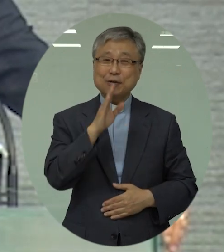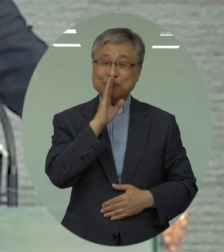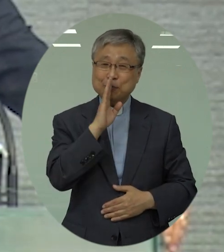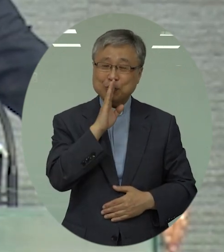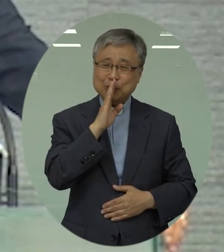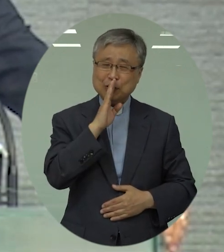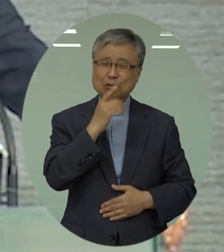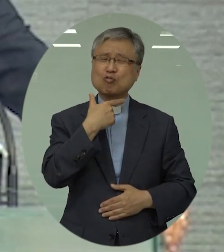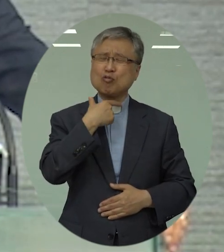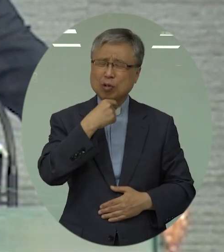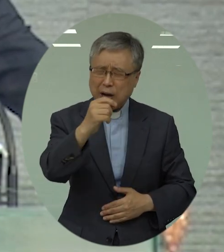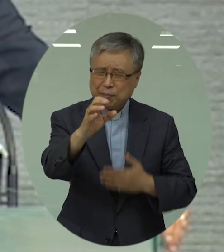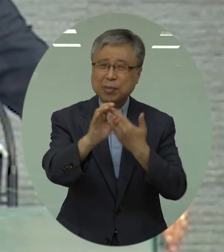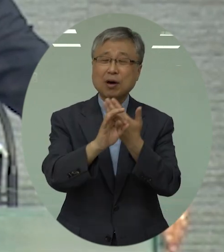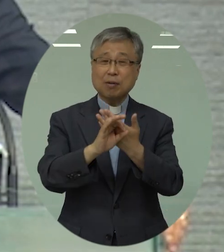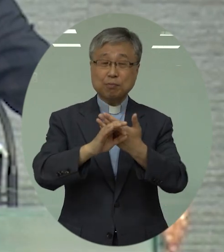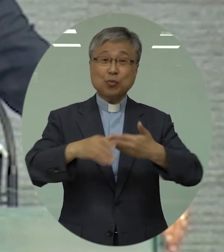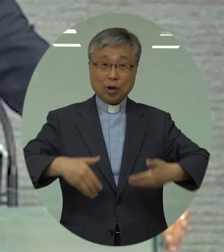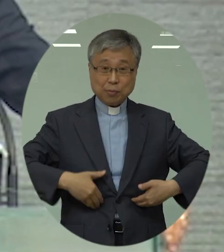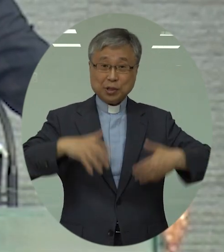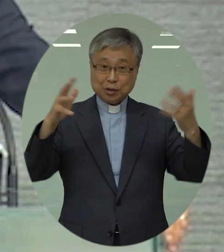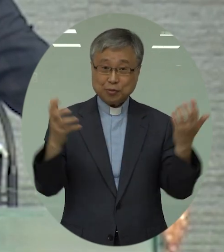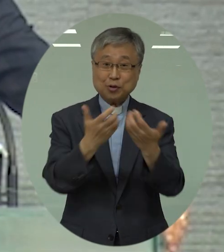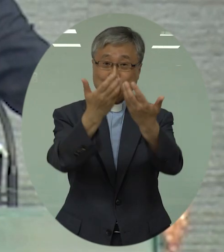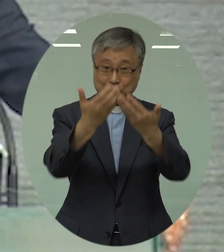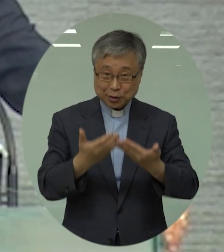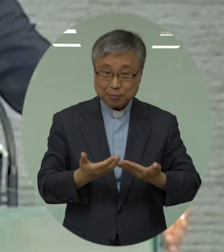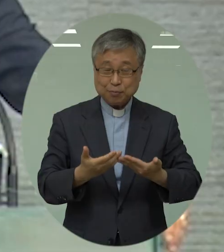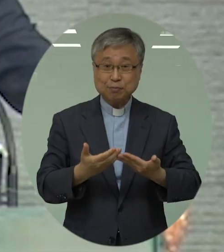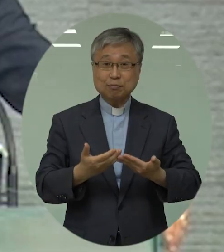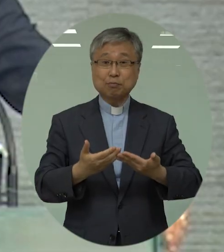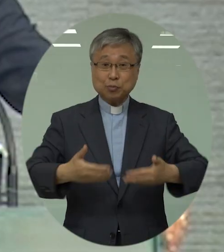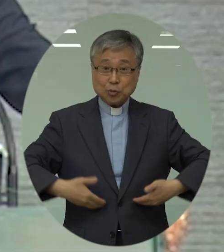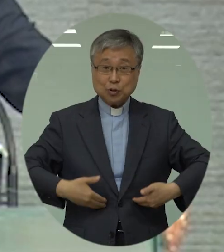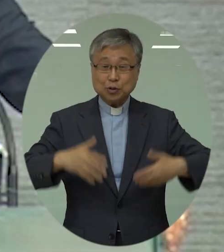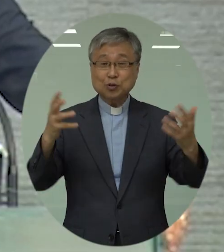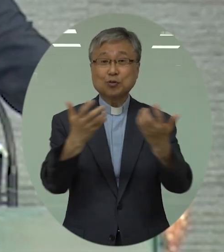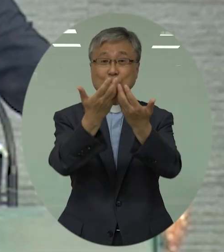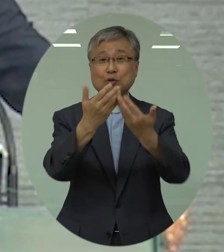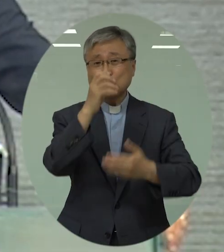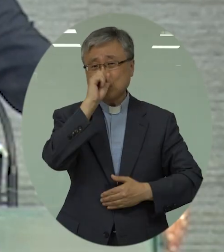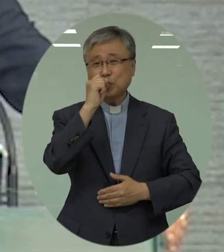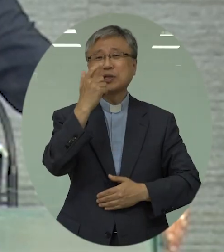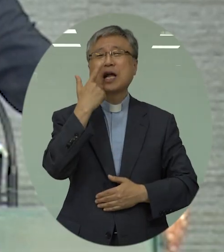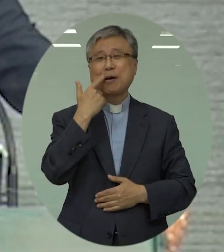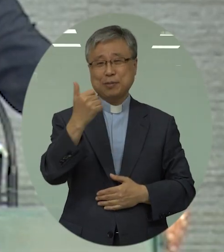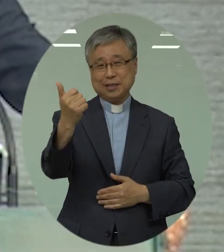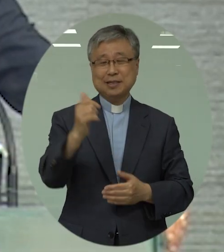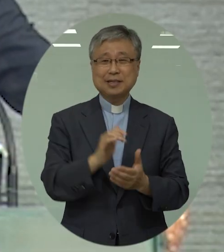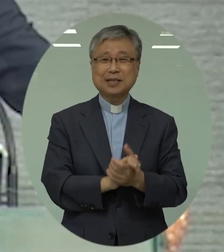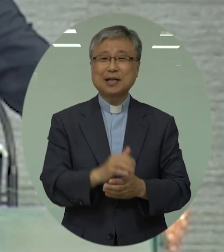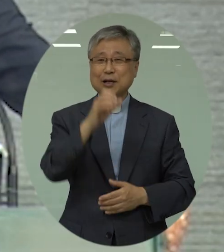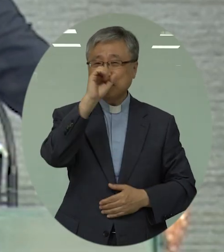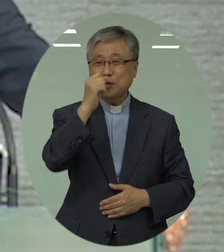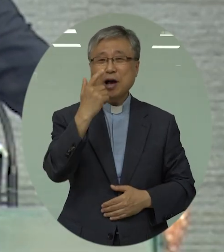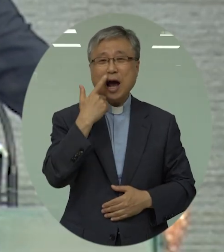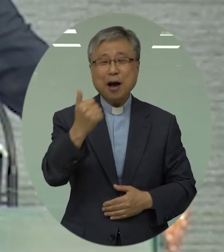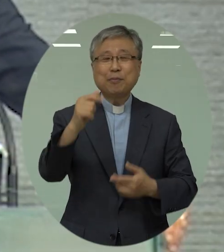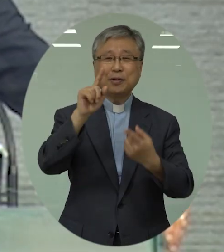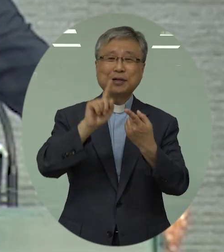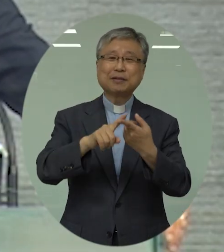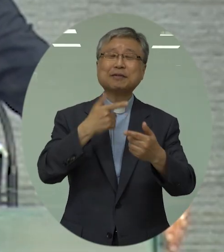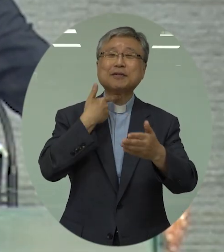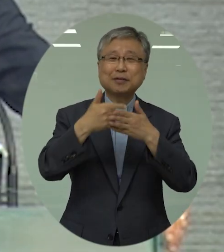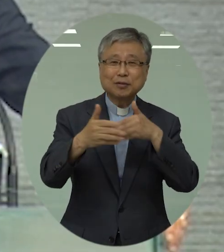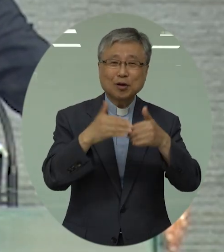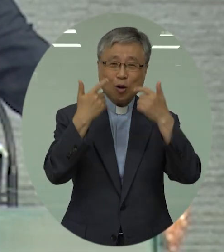필요가 채워진다. 이 필요를 채워주시는 하나님은 좋으신 아버지다. 이 좋은 아버지에 대한